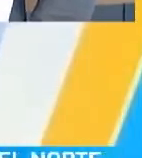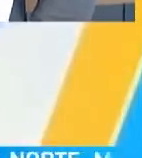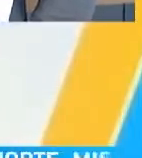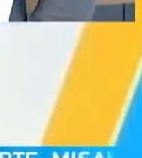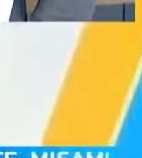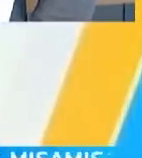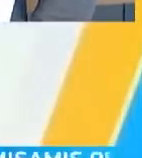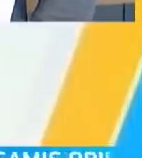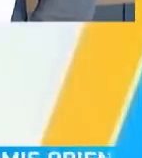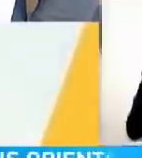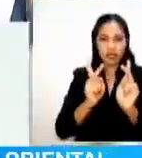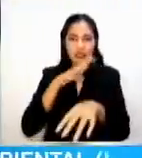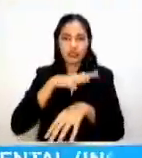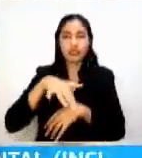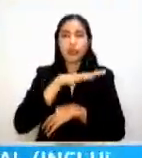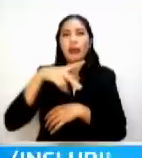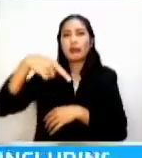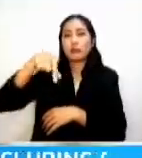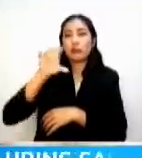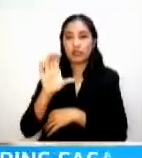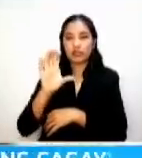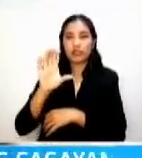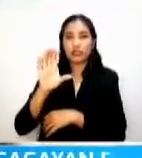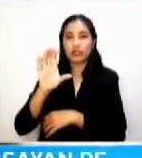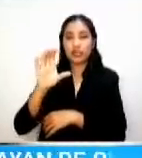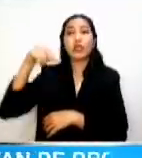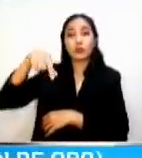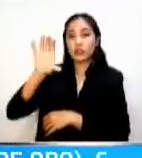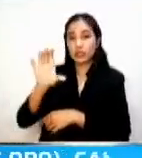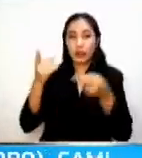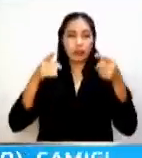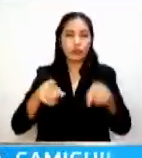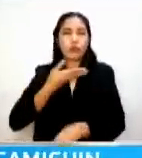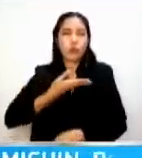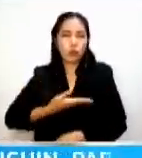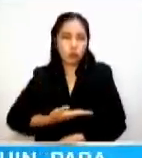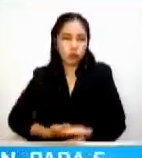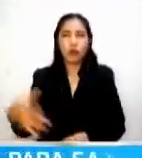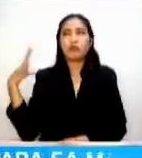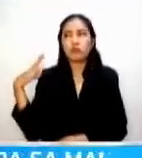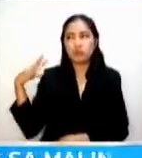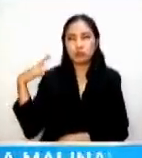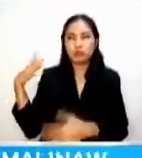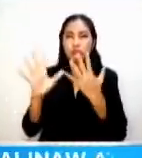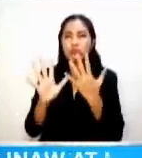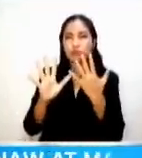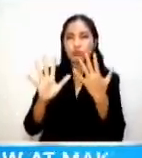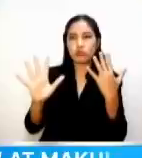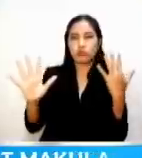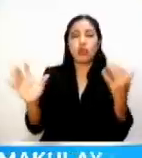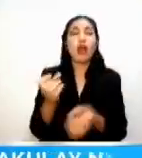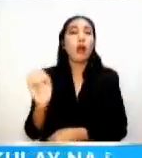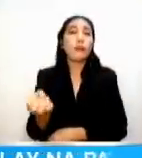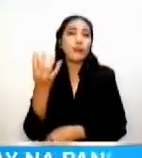Quezon City, gutom at mahabang oras ang binuno ng mga beneficiary para sa tulong pinansyal na hanggang 4,000 piso.